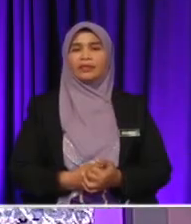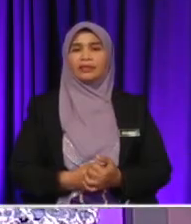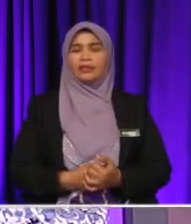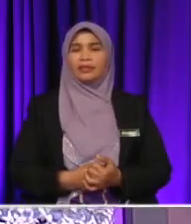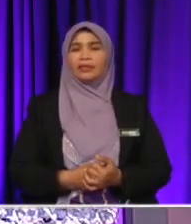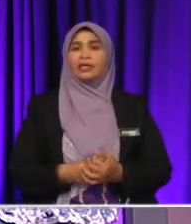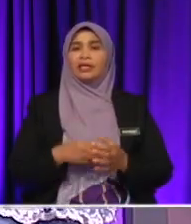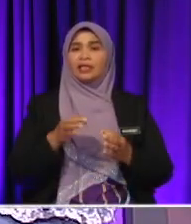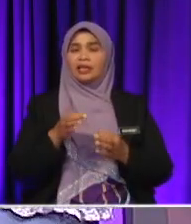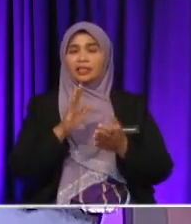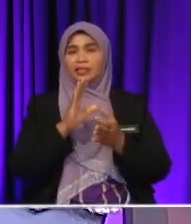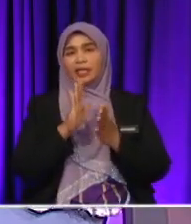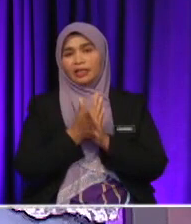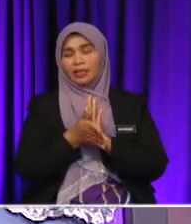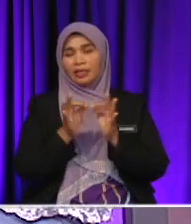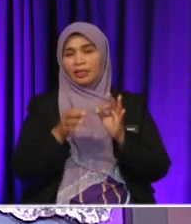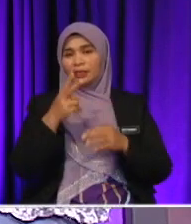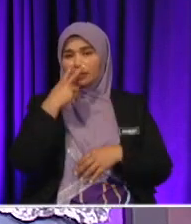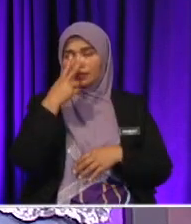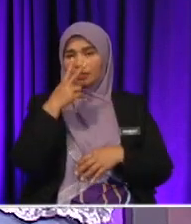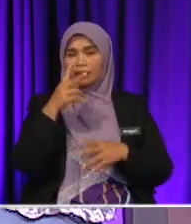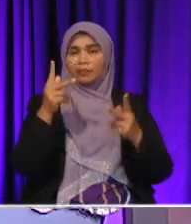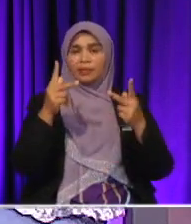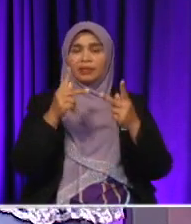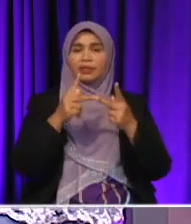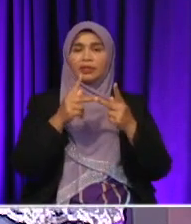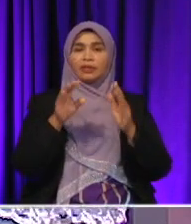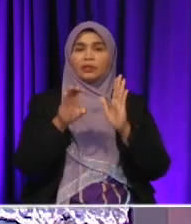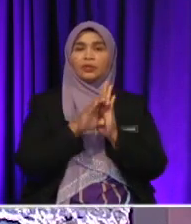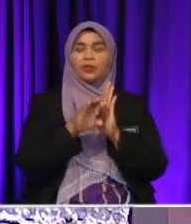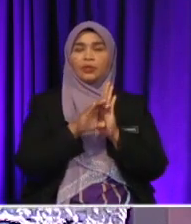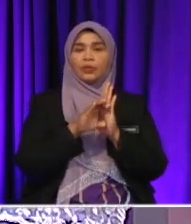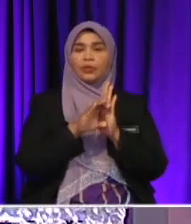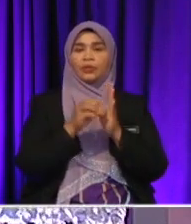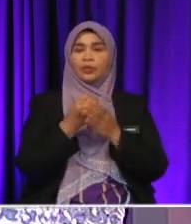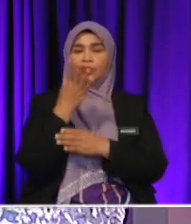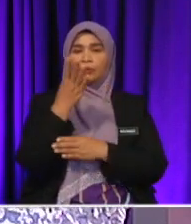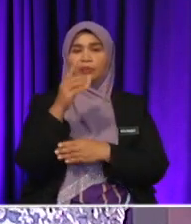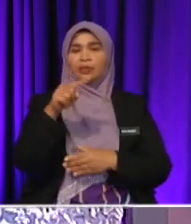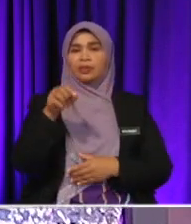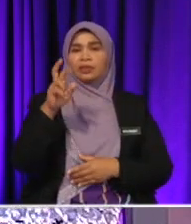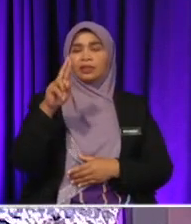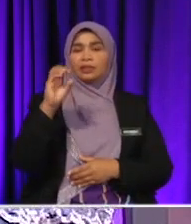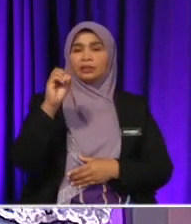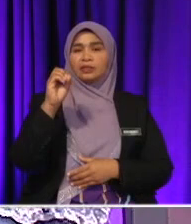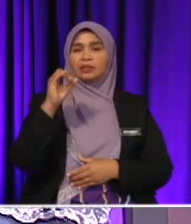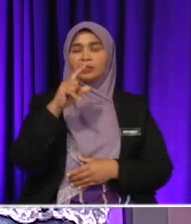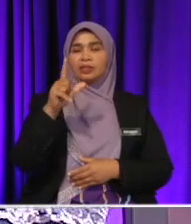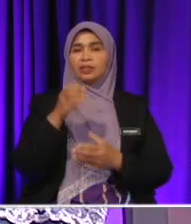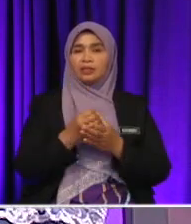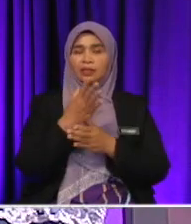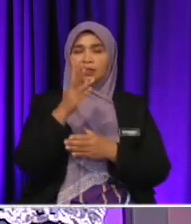Oke jadi kita lihat penyesuaian contoh-contoh tumbuhan zerofit adalah tumbuhan